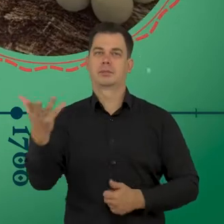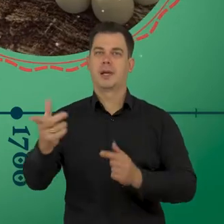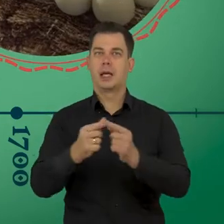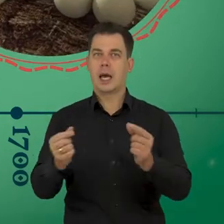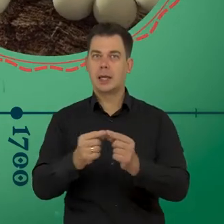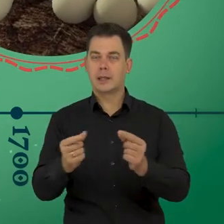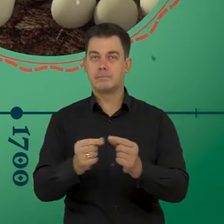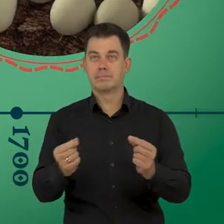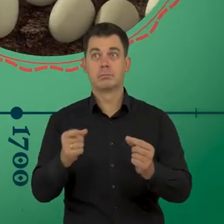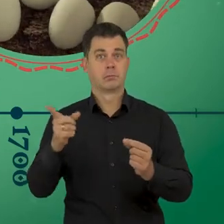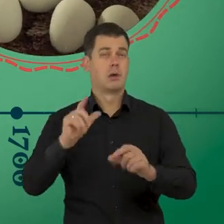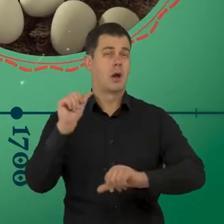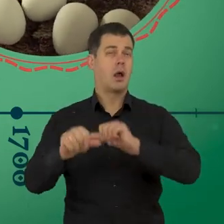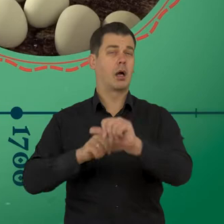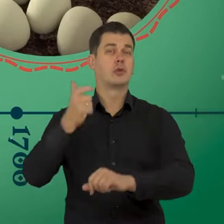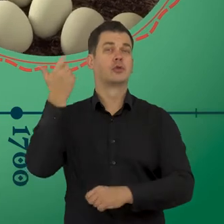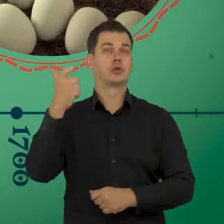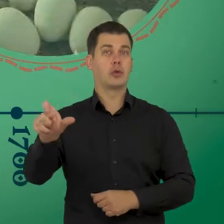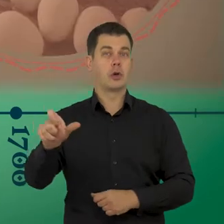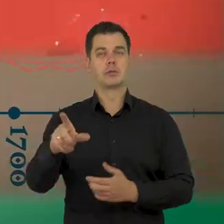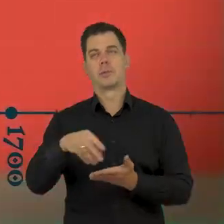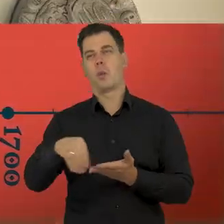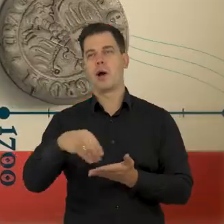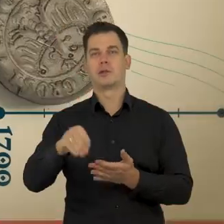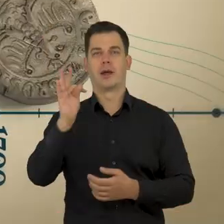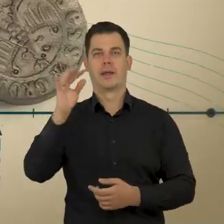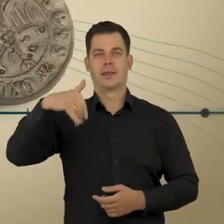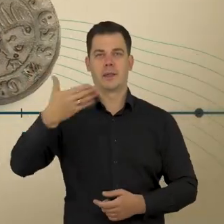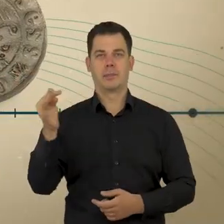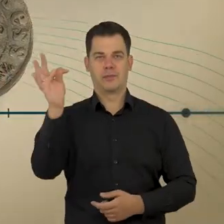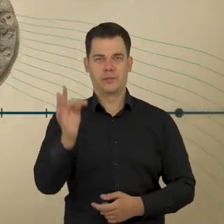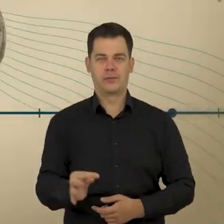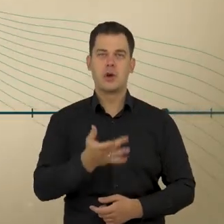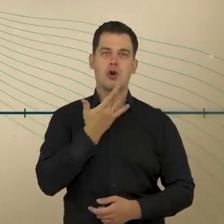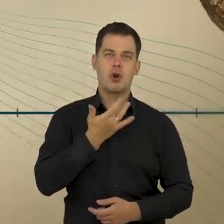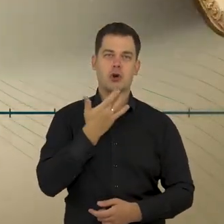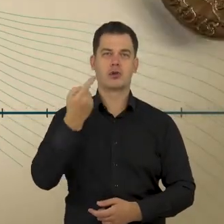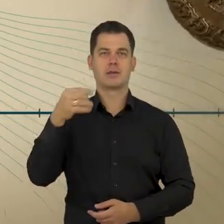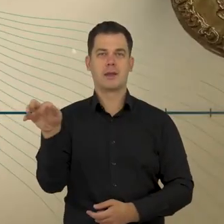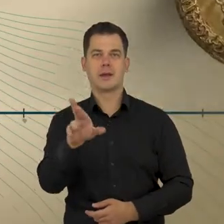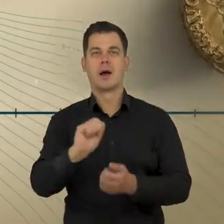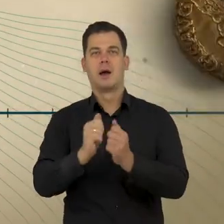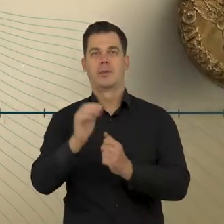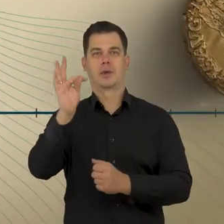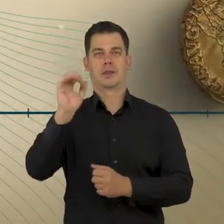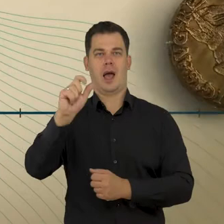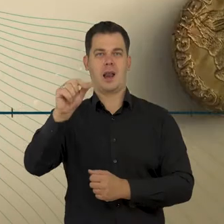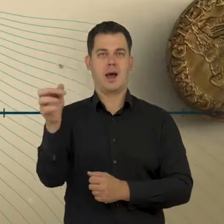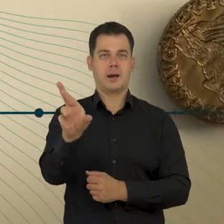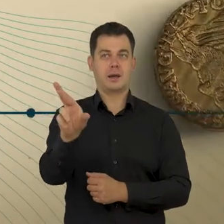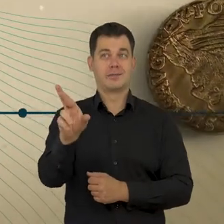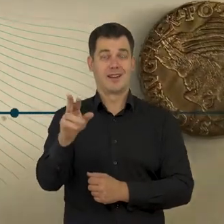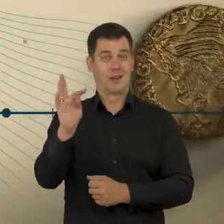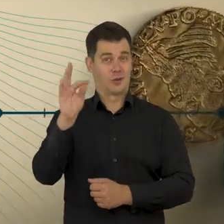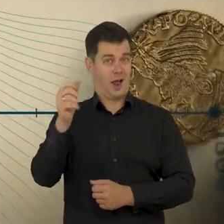lub kilkadziesiąt jajek. I tak przez kolejne 100 lat płaci się tymfami, groszami, denarami lub